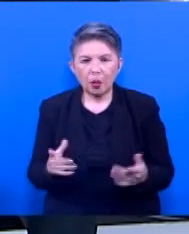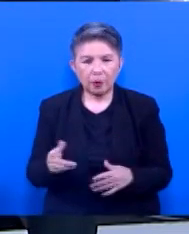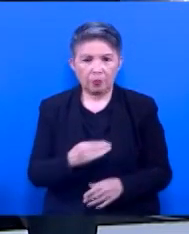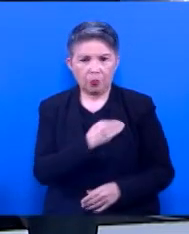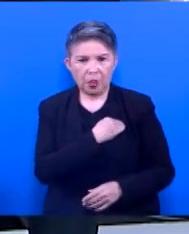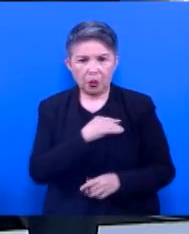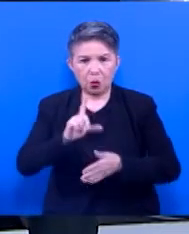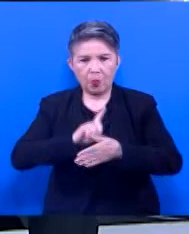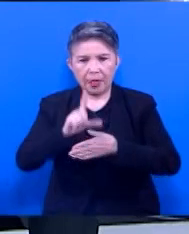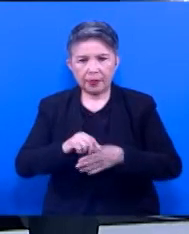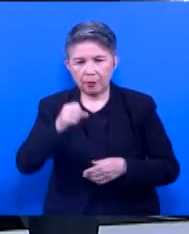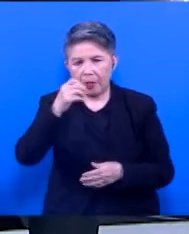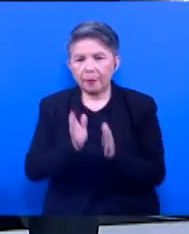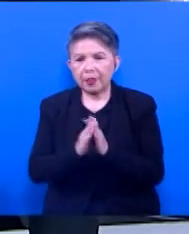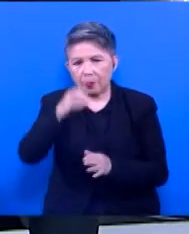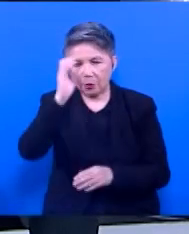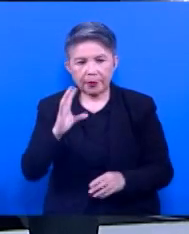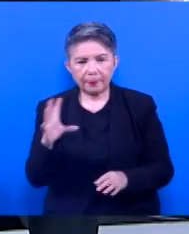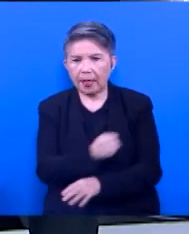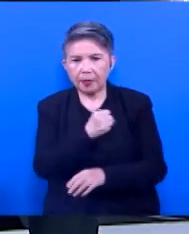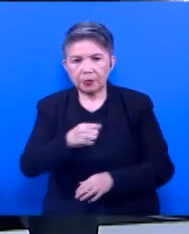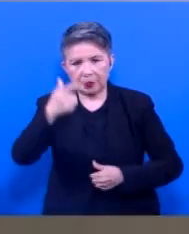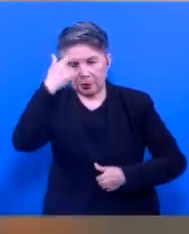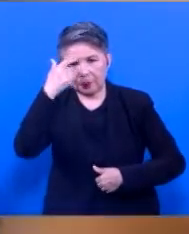Lumajang meminta polisi segera menangkap pelaku.